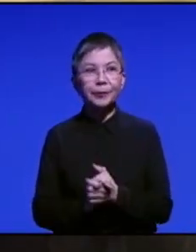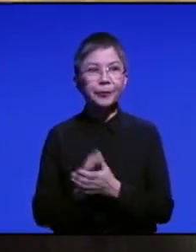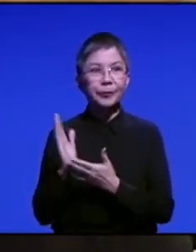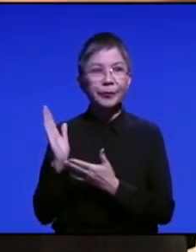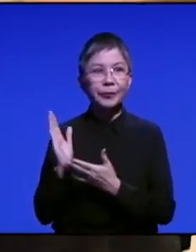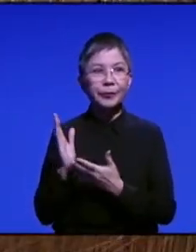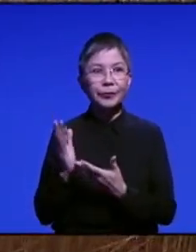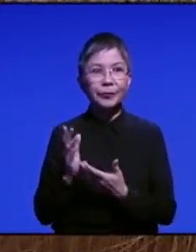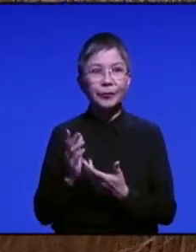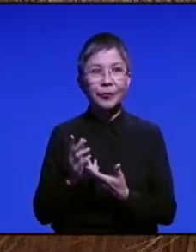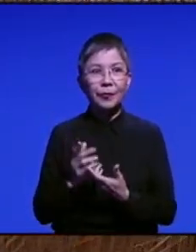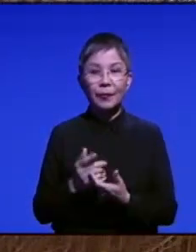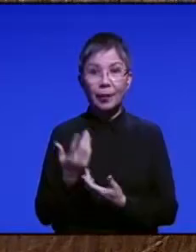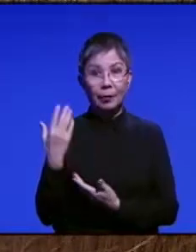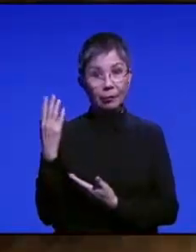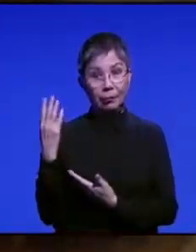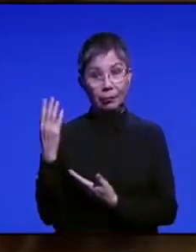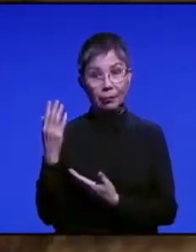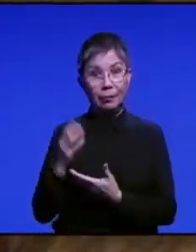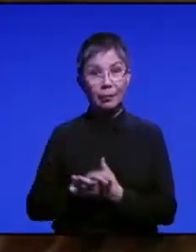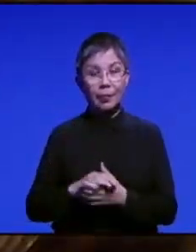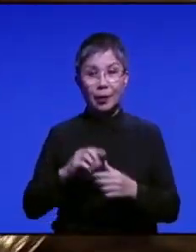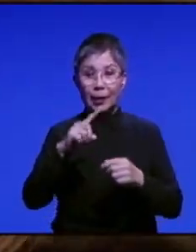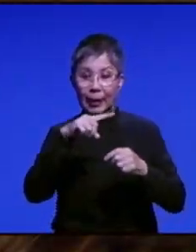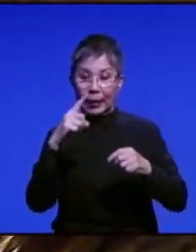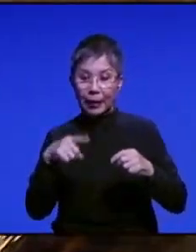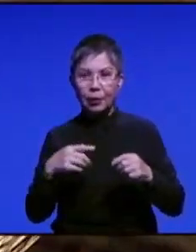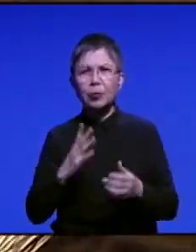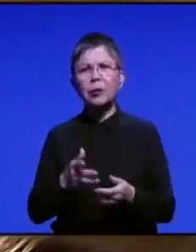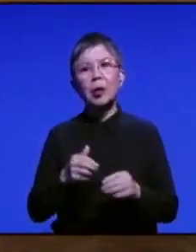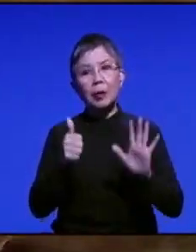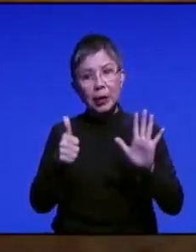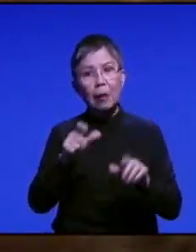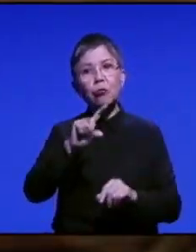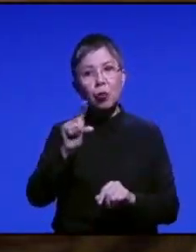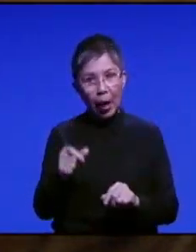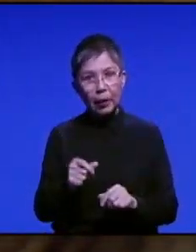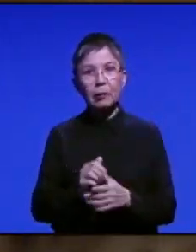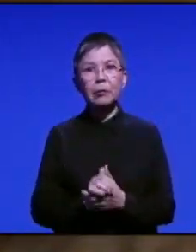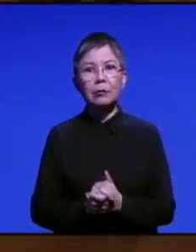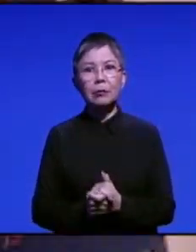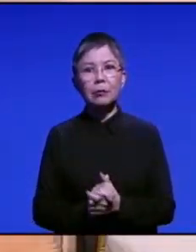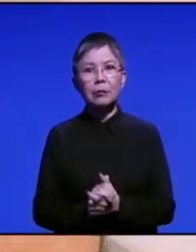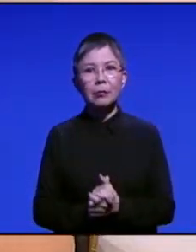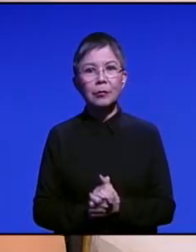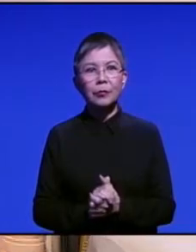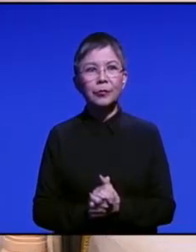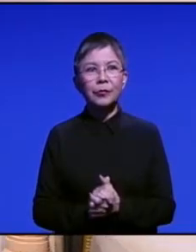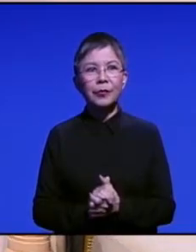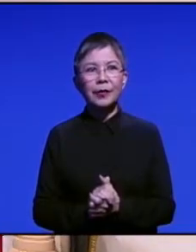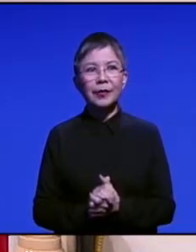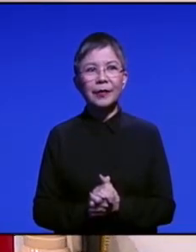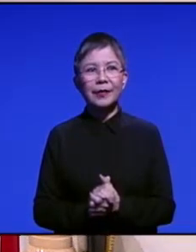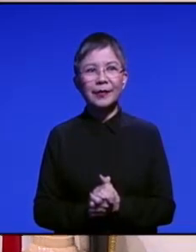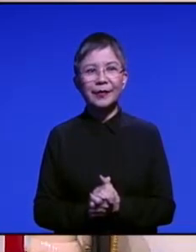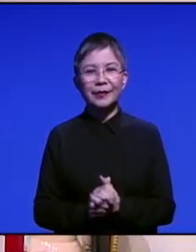Sudah selesai. Dengan digital perming, rambut ikal ini akan bertahan hingga 6 bulan loh. Tinggal nyari